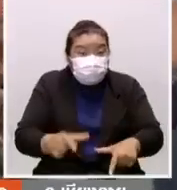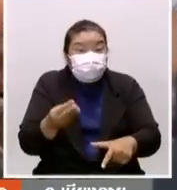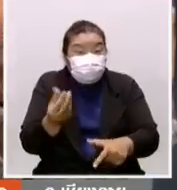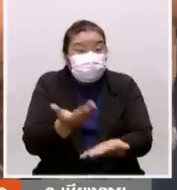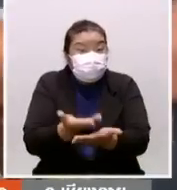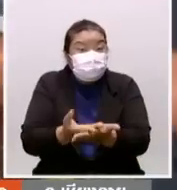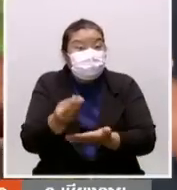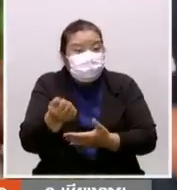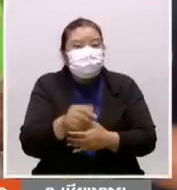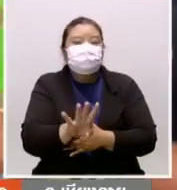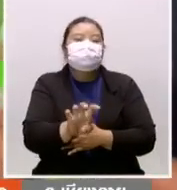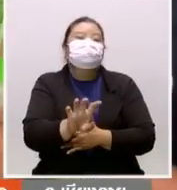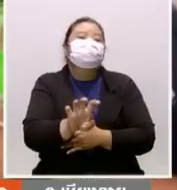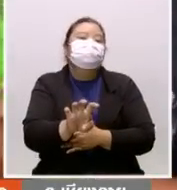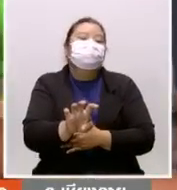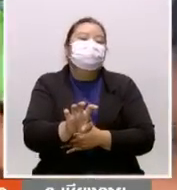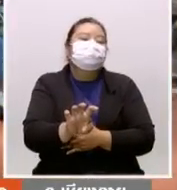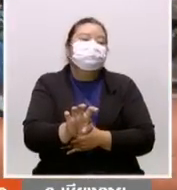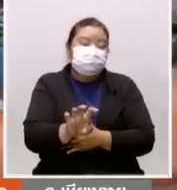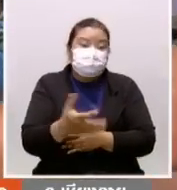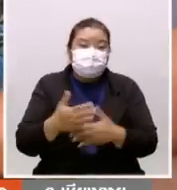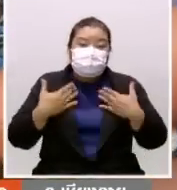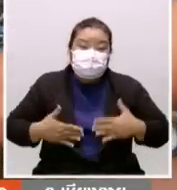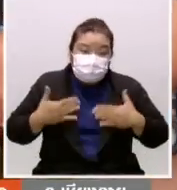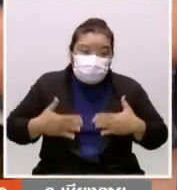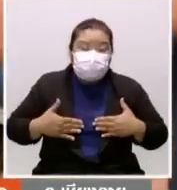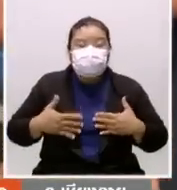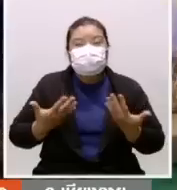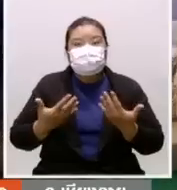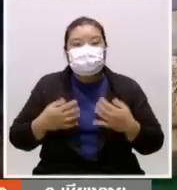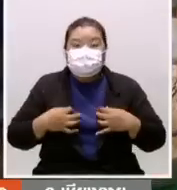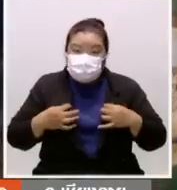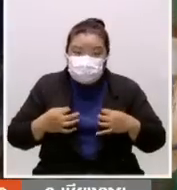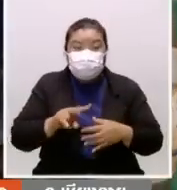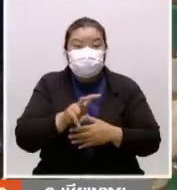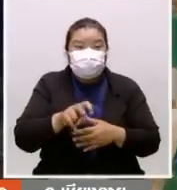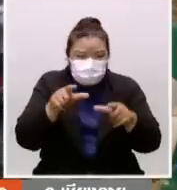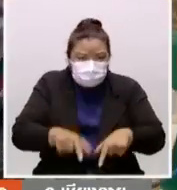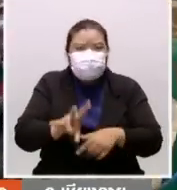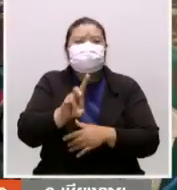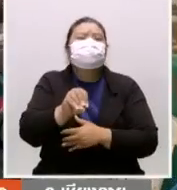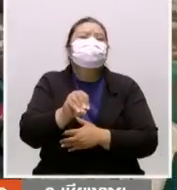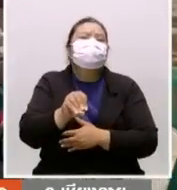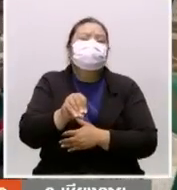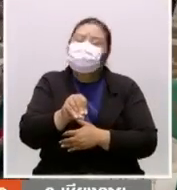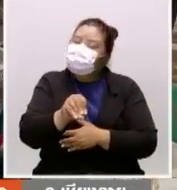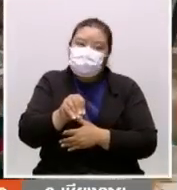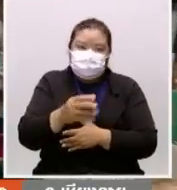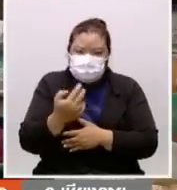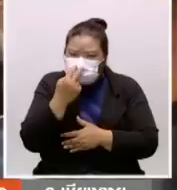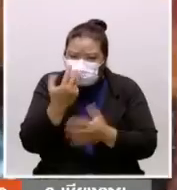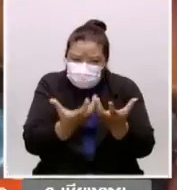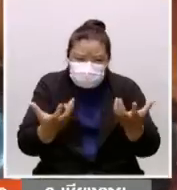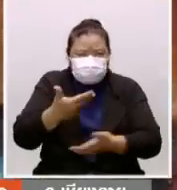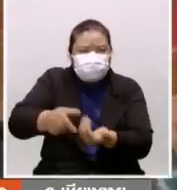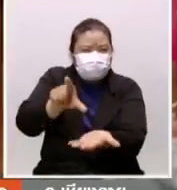อนนี้หลังน้ำลดไปแล้วเหลือ400บาทเท่านั้นเสื้อผ้าจาก200บาทลดเหลือเพียงแค่70บาทนะครับก็ยังมีอื่นๆอีก